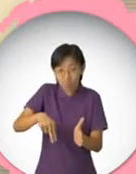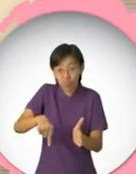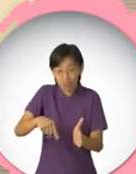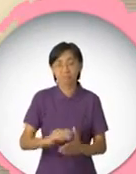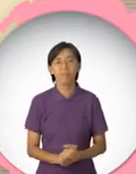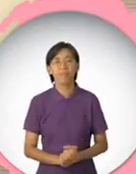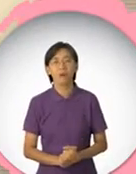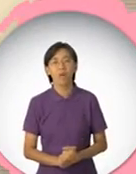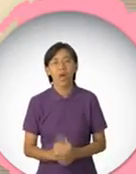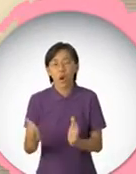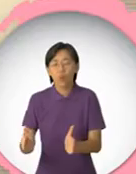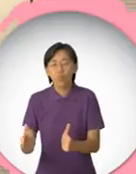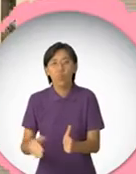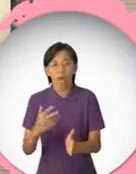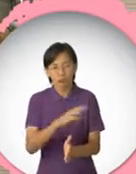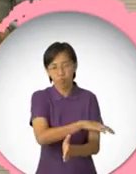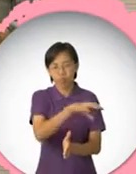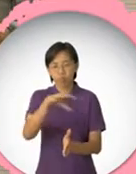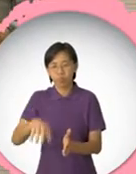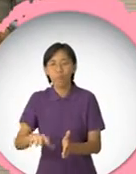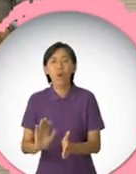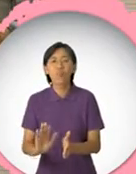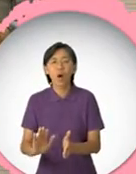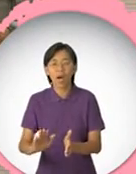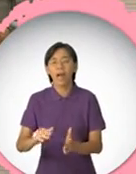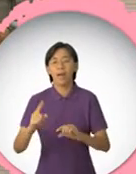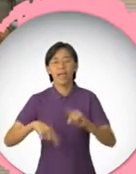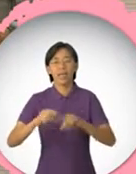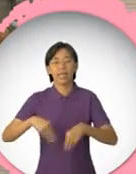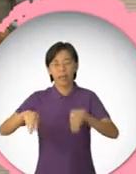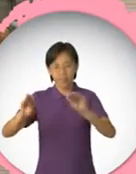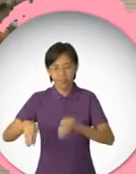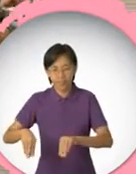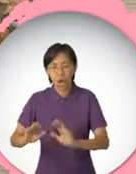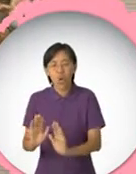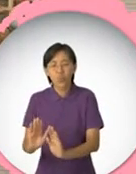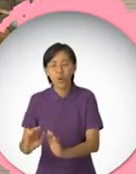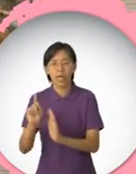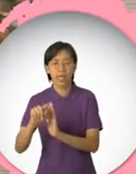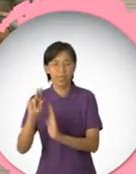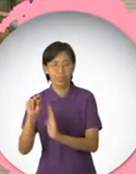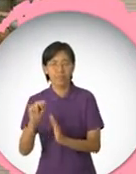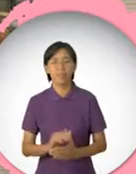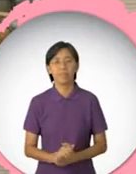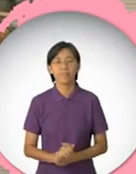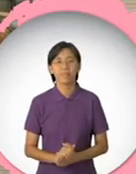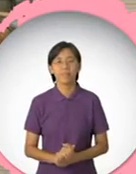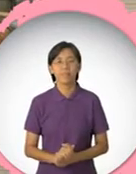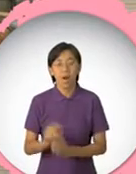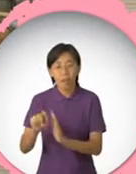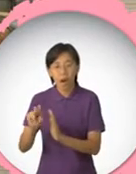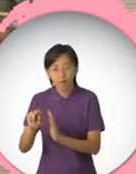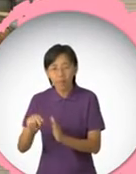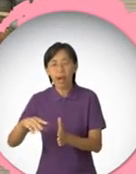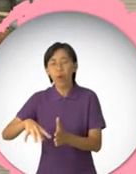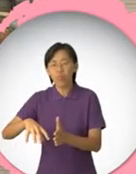เรียบร้อยเราจะพักไว้ในอ่างนะคะแล้วก็เอาพลาสติกหรือว่าแรปผ้าคลุมเอาไว ้ ทิ้งไว้ประมาณ30นาทีเพื่อให้ก้อนแป้ง